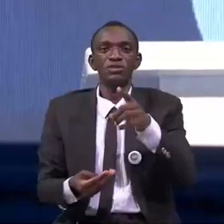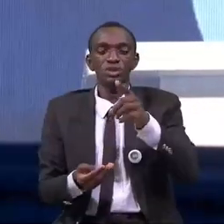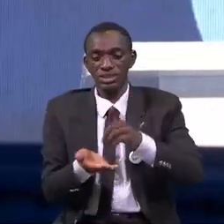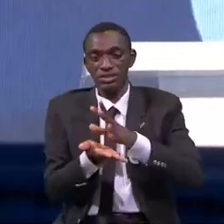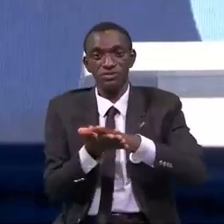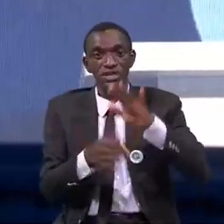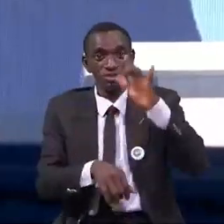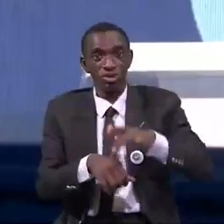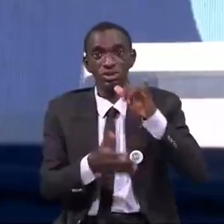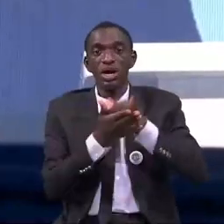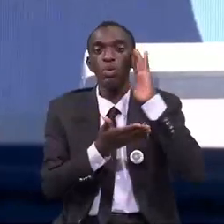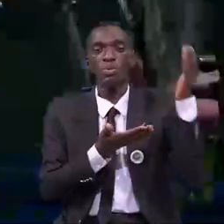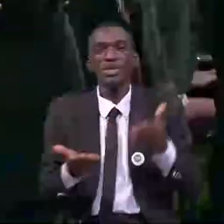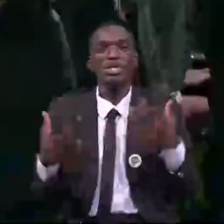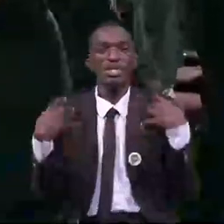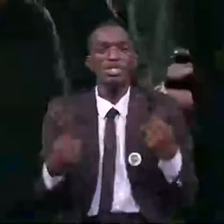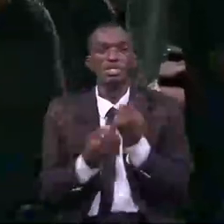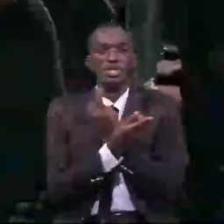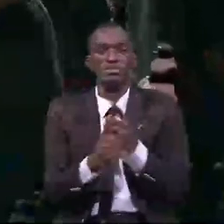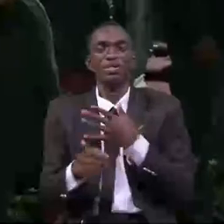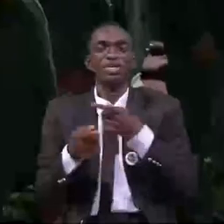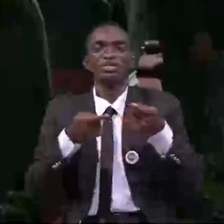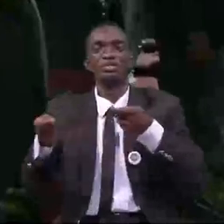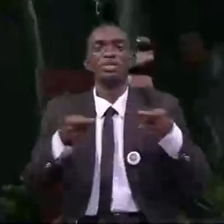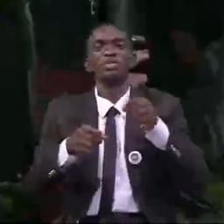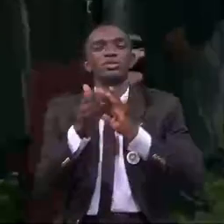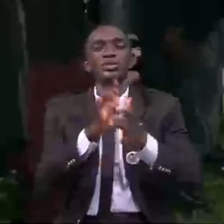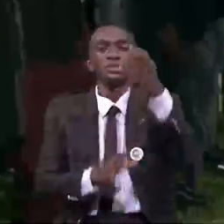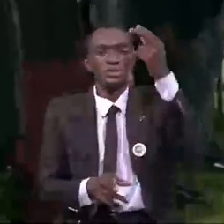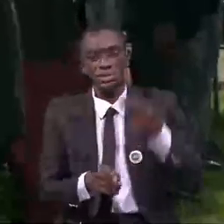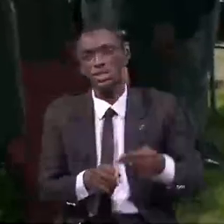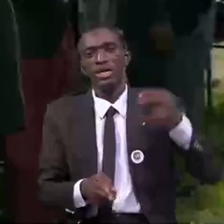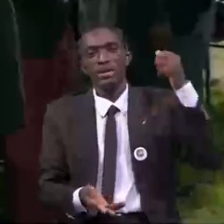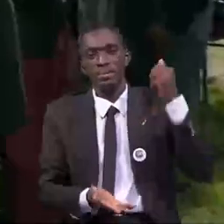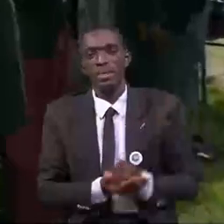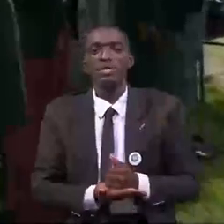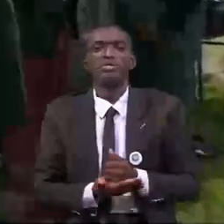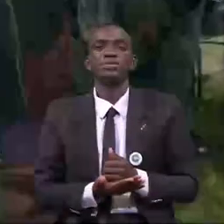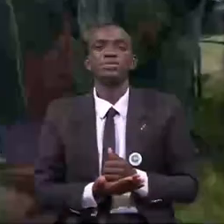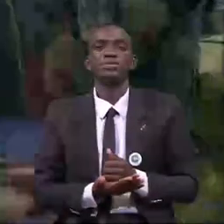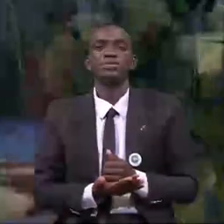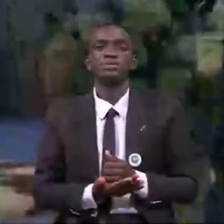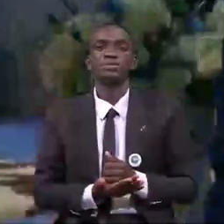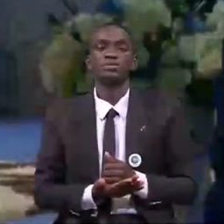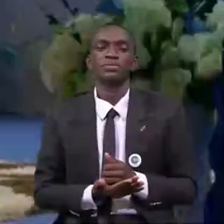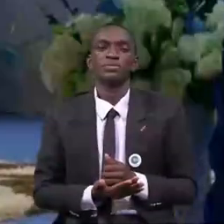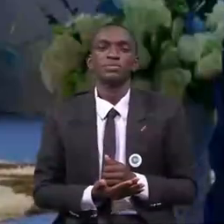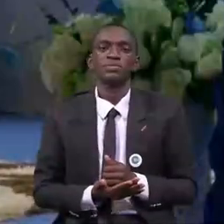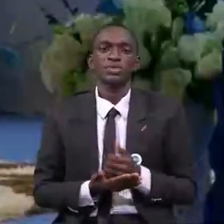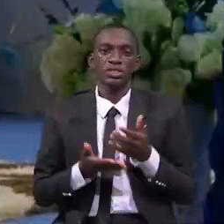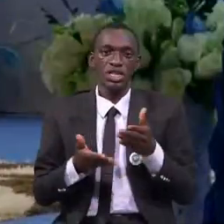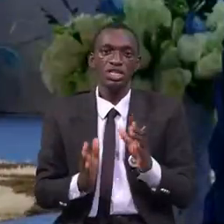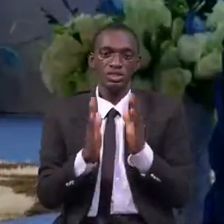Satan et va vous apporter la touche divine qui va vous donner la domination et la victoire